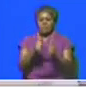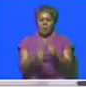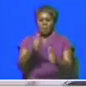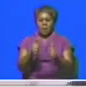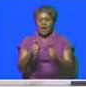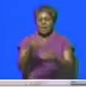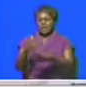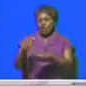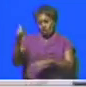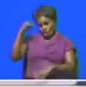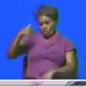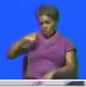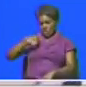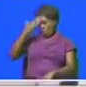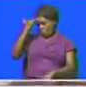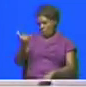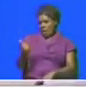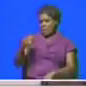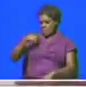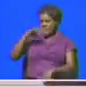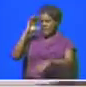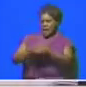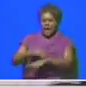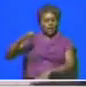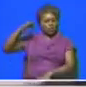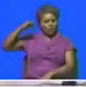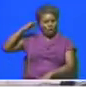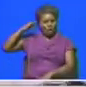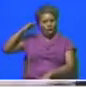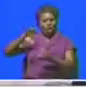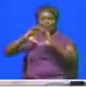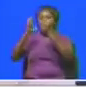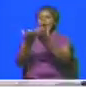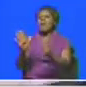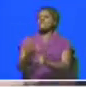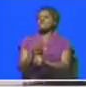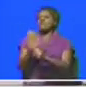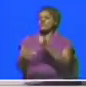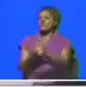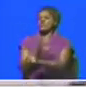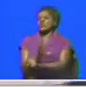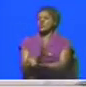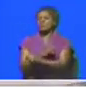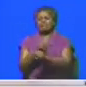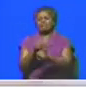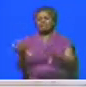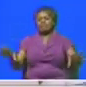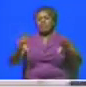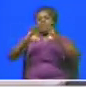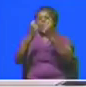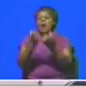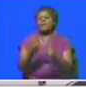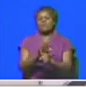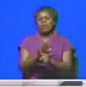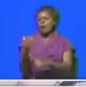anipigie. Kwa nini? Kwa ajili napata simu ulimwengu mzima, hiyo video ilipotoka imetembea dunia mzima.